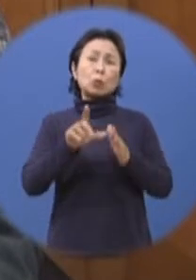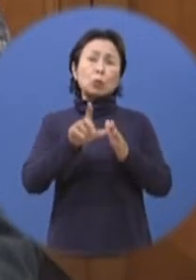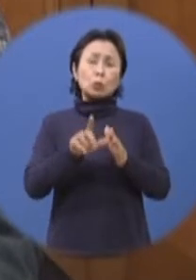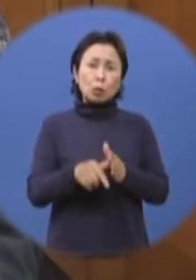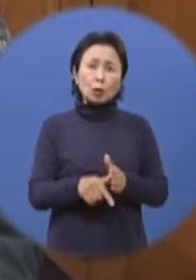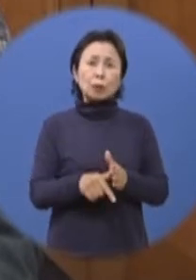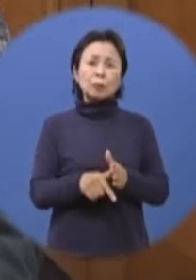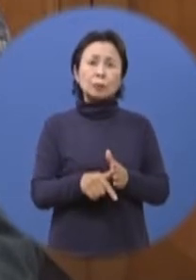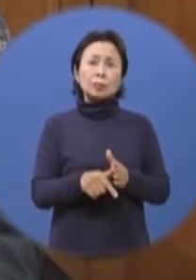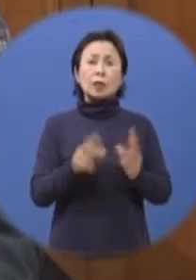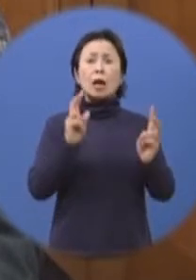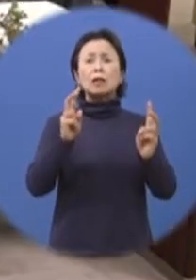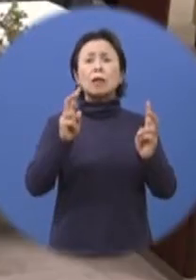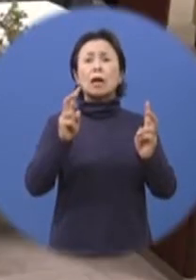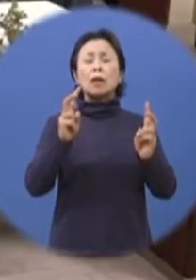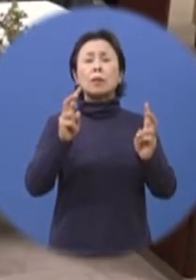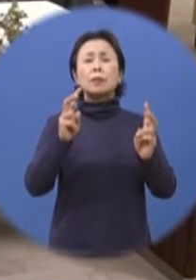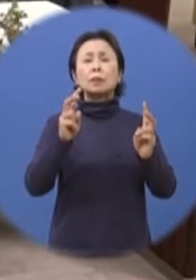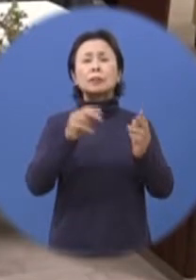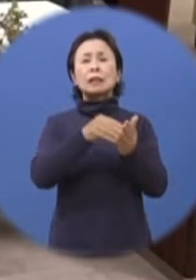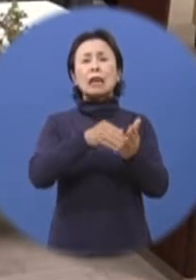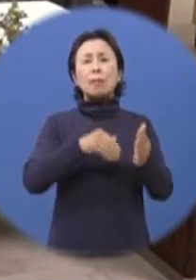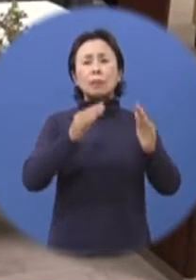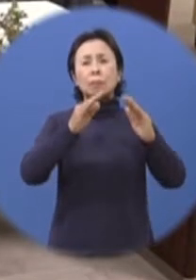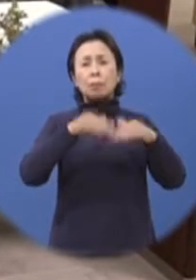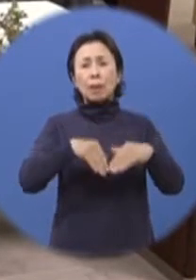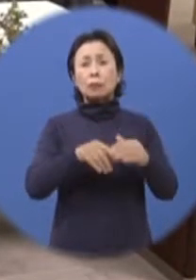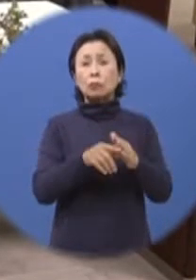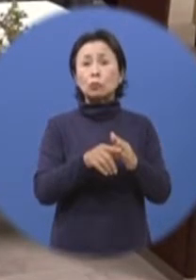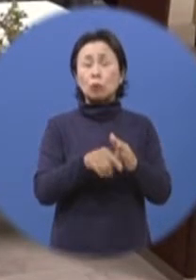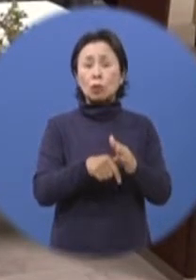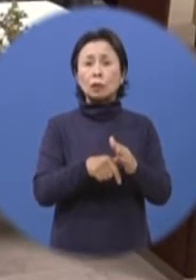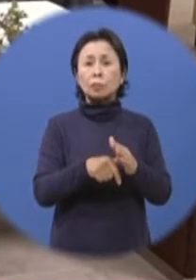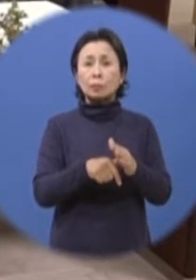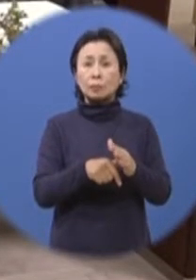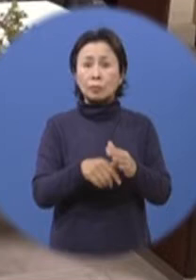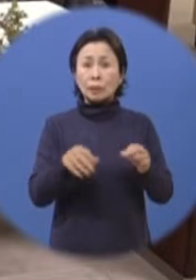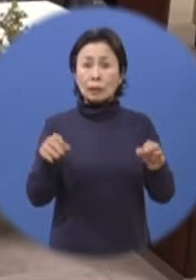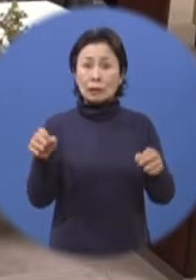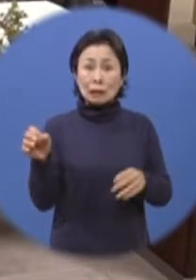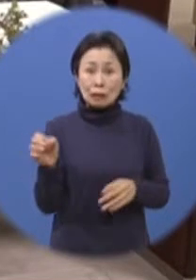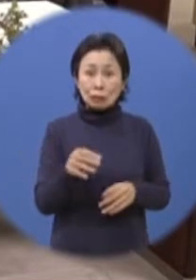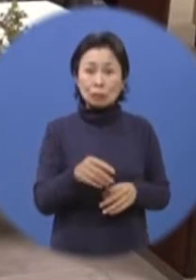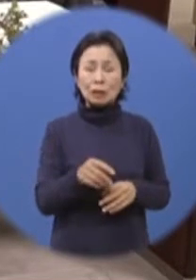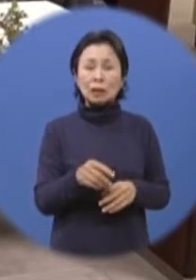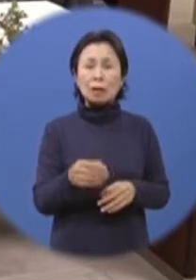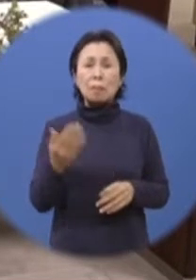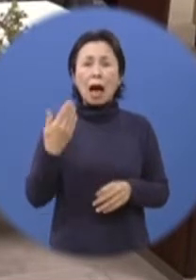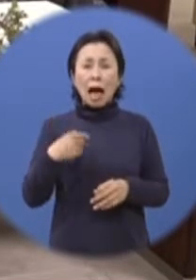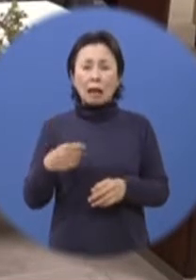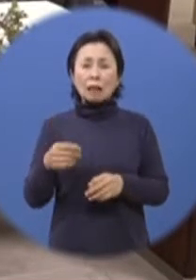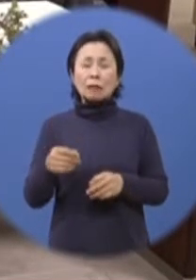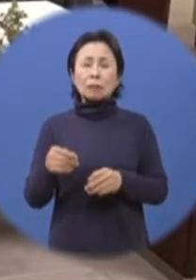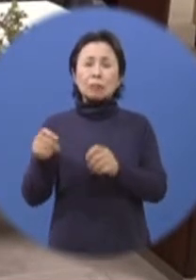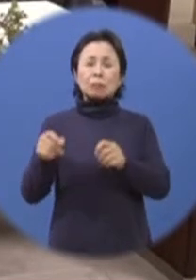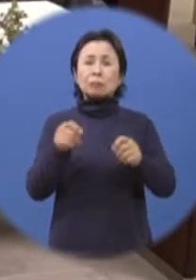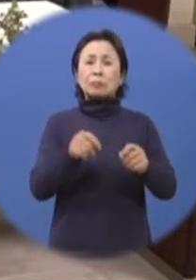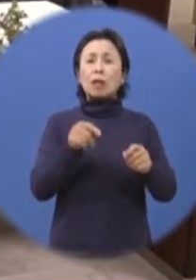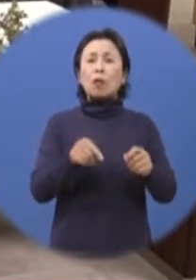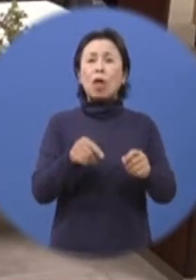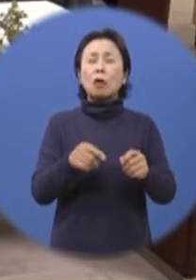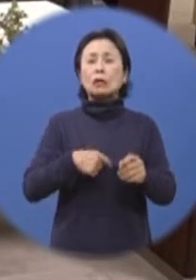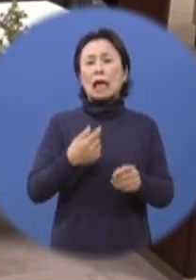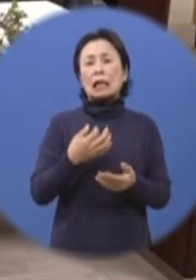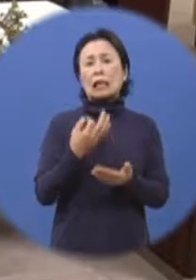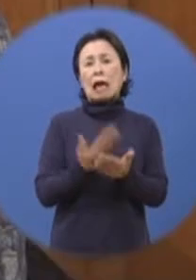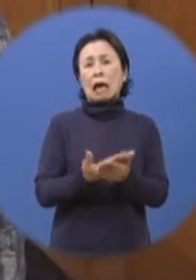に会社は辞めますね止めた瞬間にですねあの時後は税金納めなかった分もう今長女のという